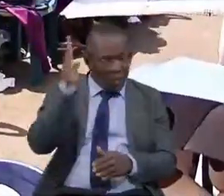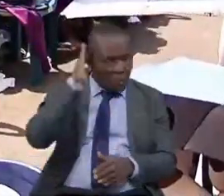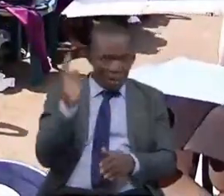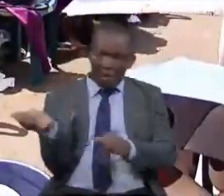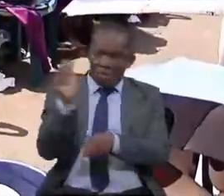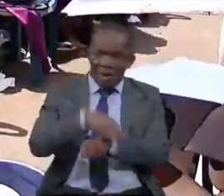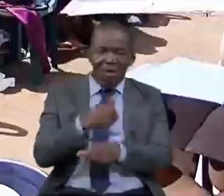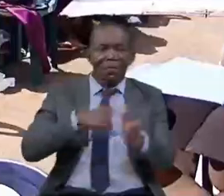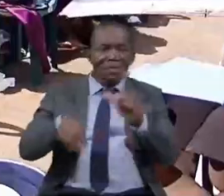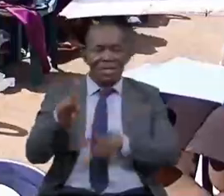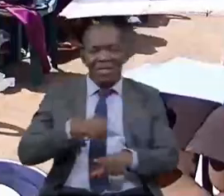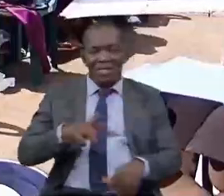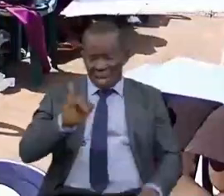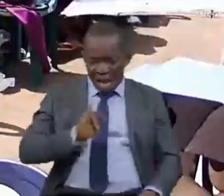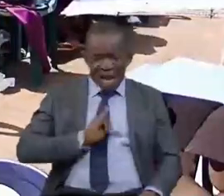vaincre.